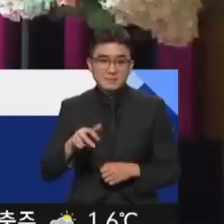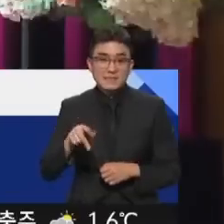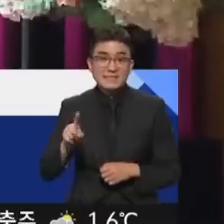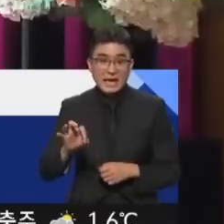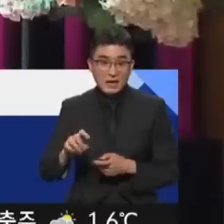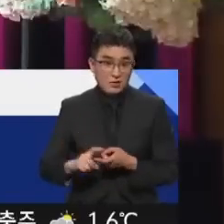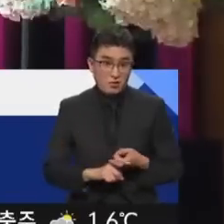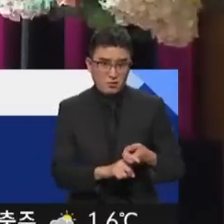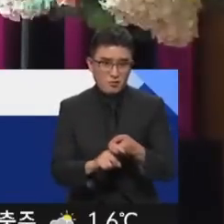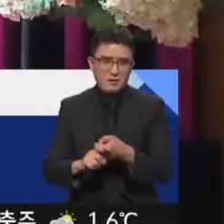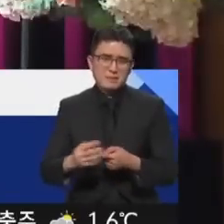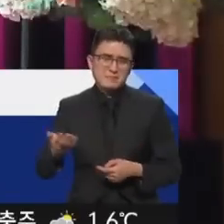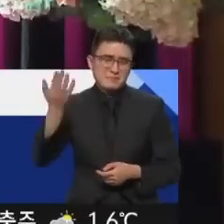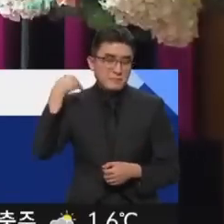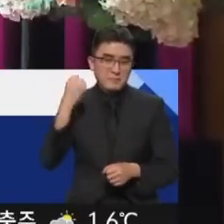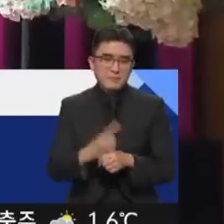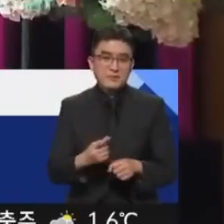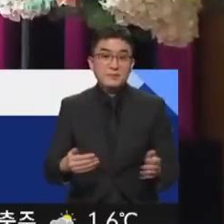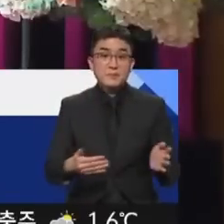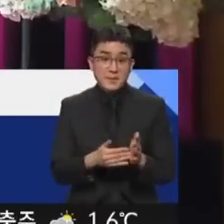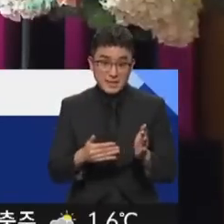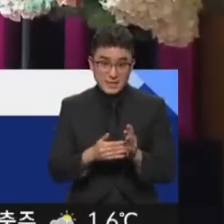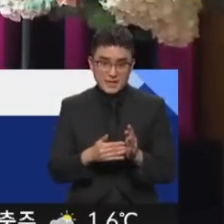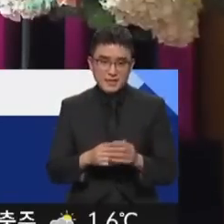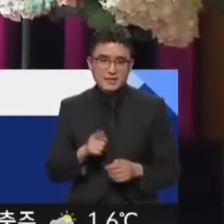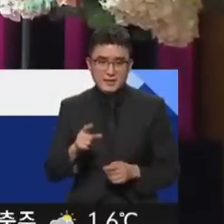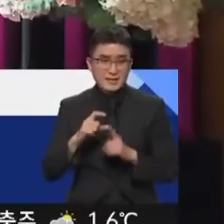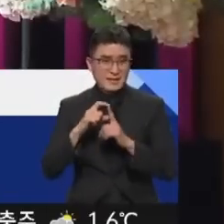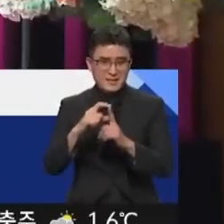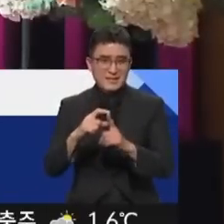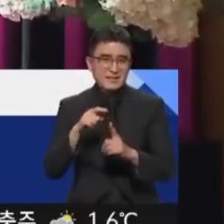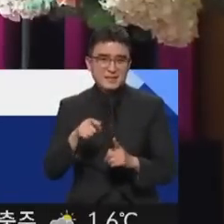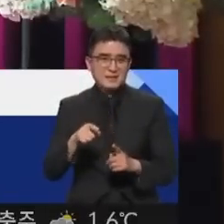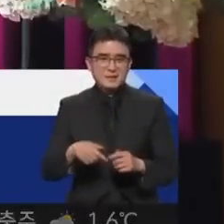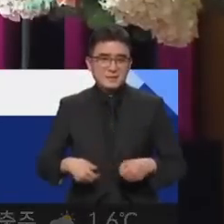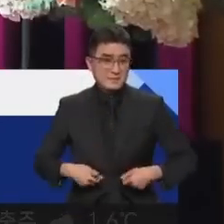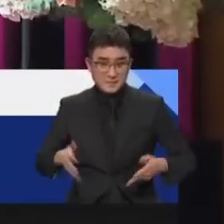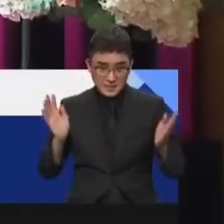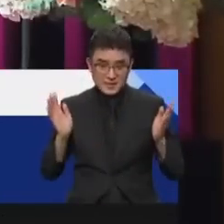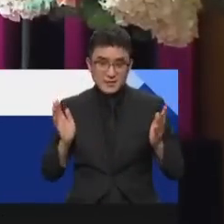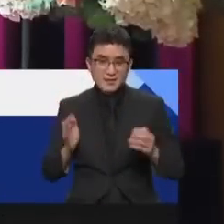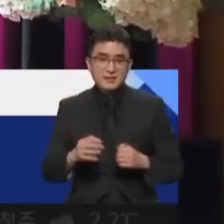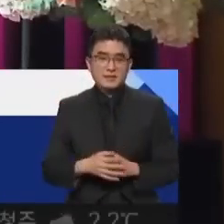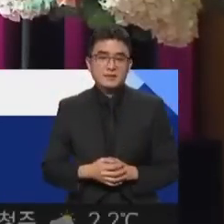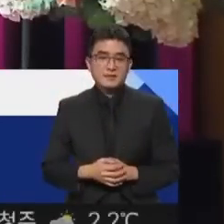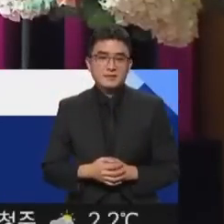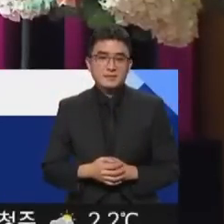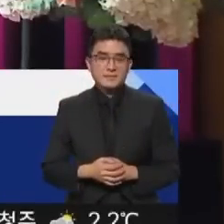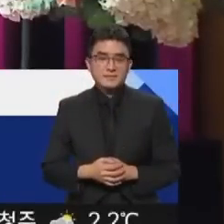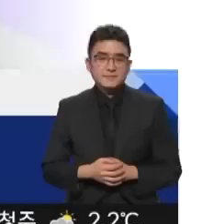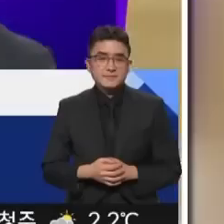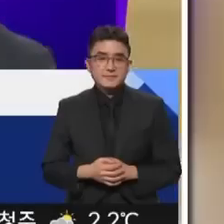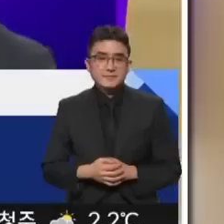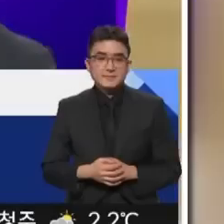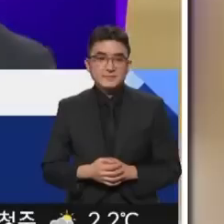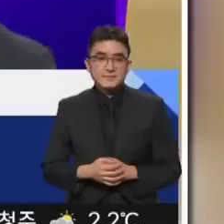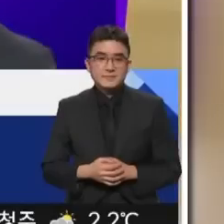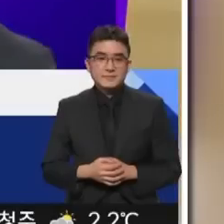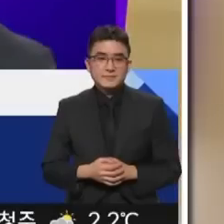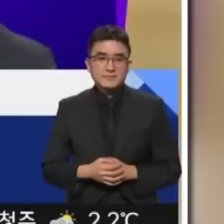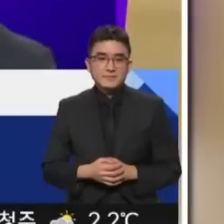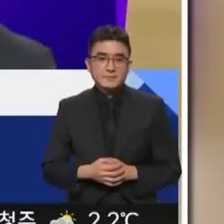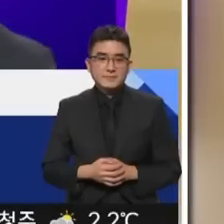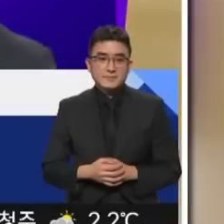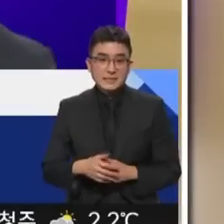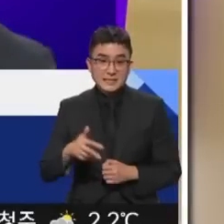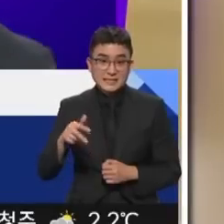철지한 것이니까요. 그런 용어는 더 이상 의미가 없는 것이라서 그런 용어는 안 써주시면 좋겠고요. 장제원